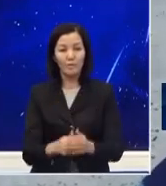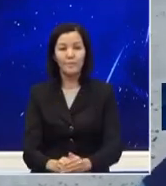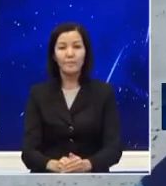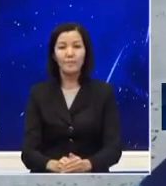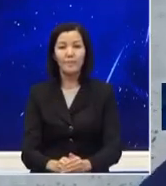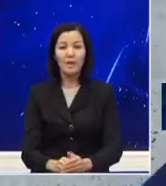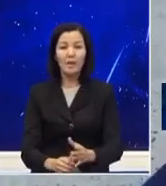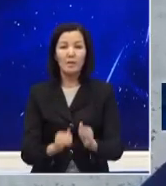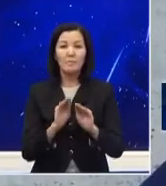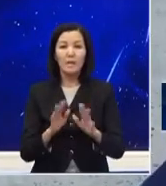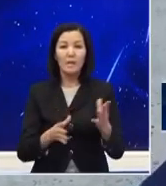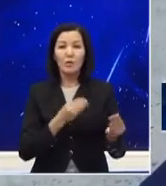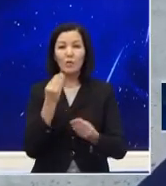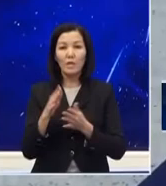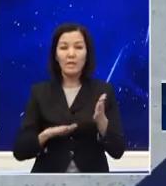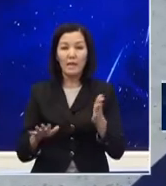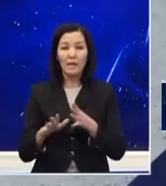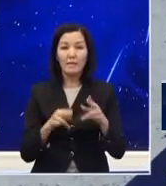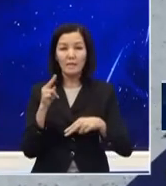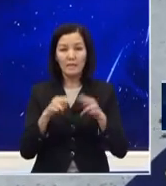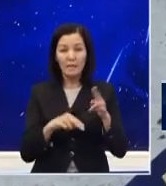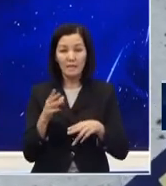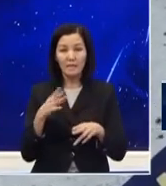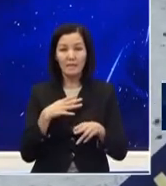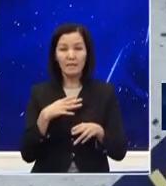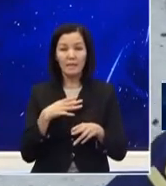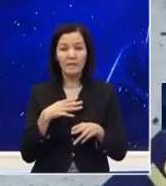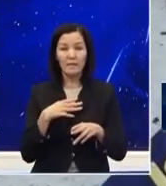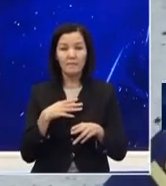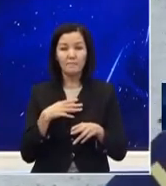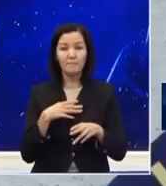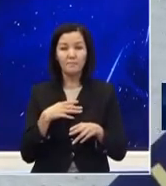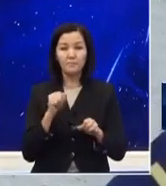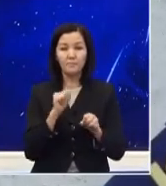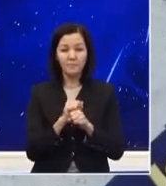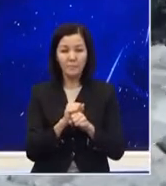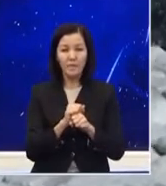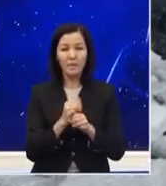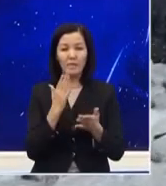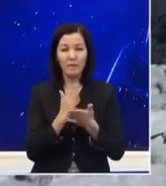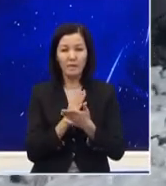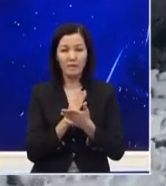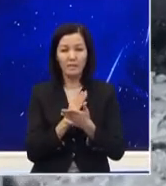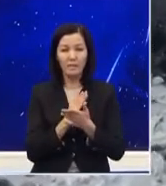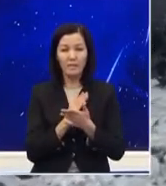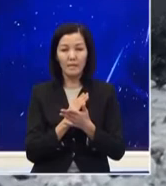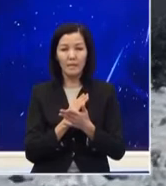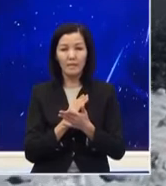детский площадкаларды салып, сонан кейін келген қонақтардың машинасы тұратындай стоянкалар, парковкалар салып, есігінің алдында